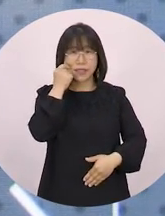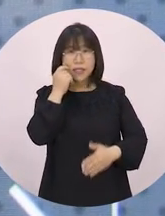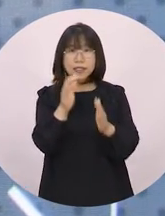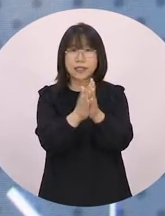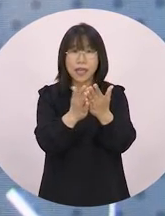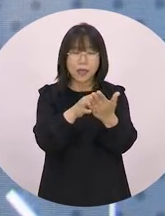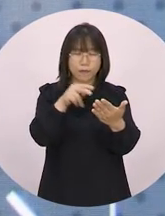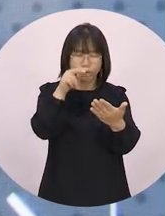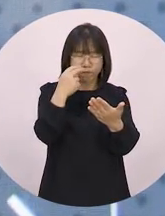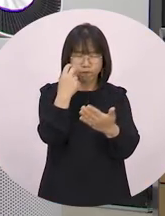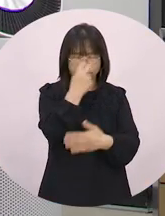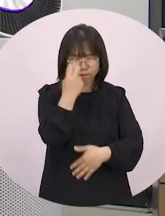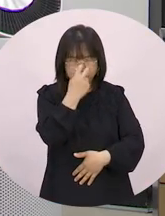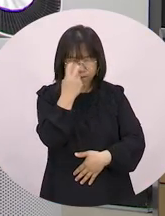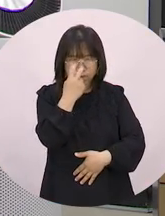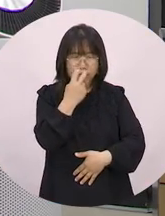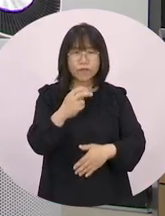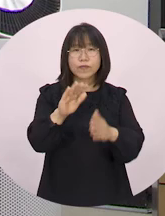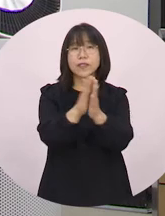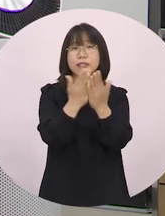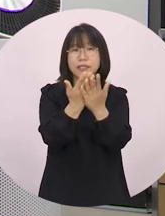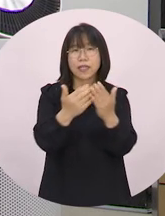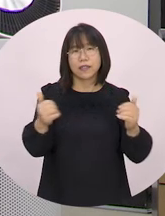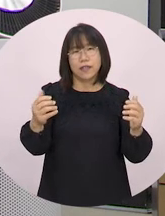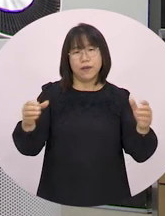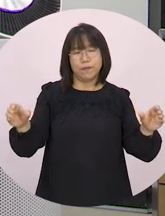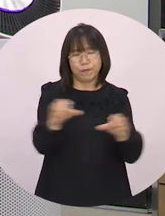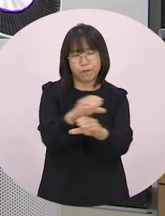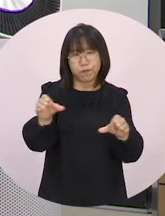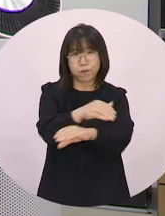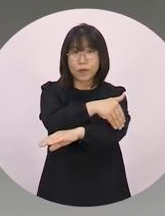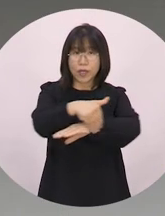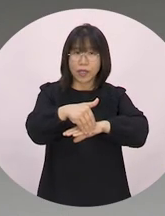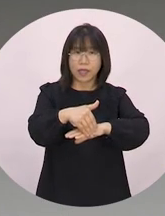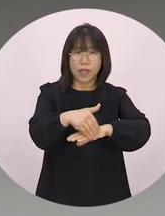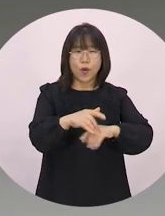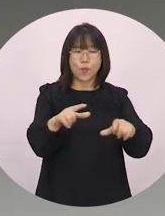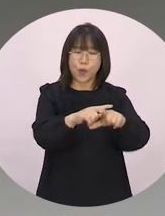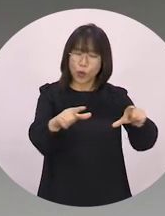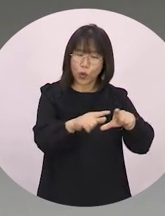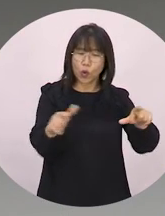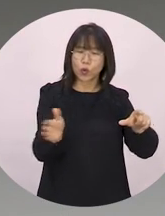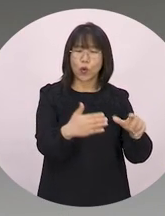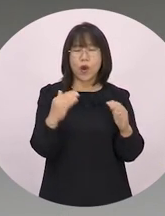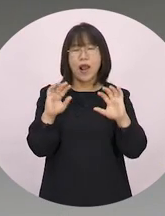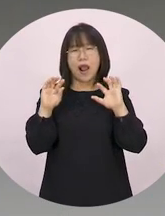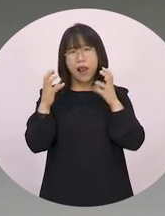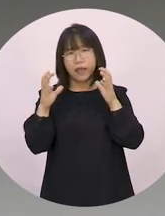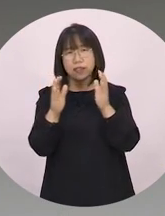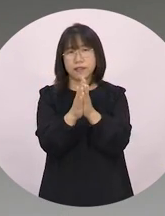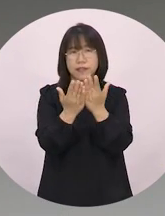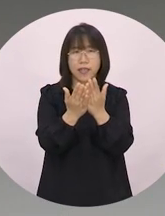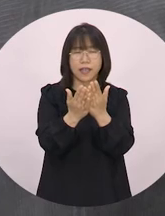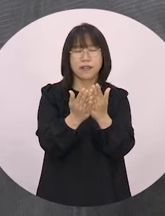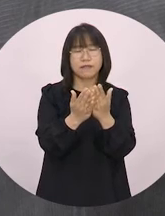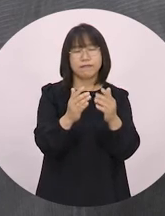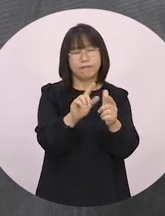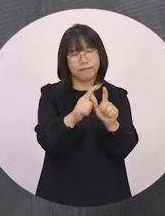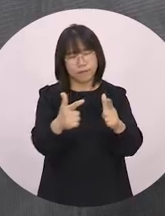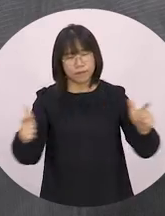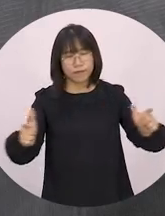분석해 정기적으로 최신 도서를 교체할 예정이며 일반 교양도서와 아동도서까지 다양하게 비치해